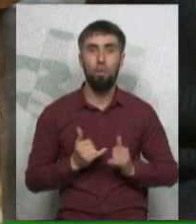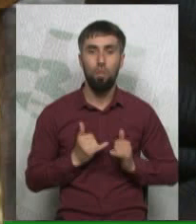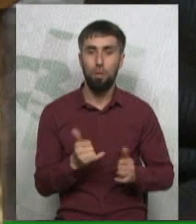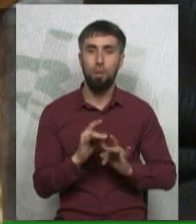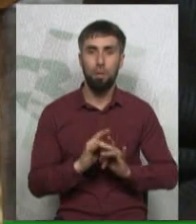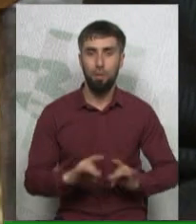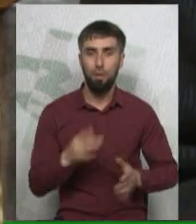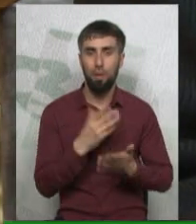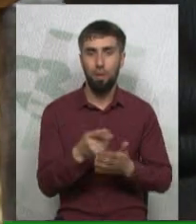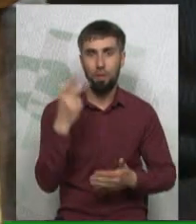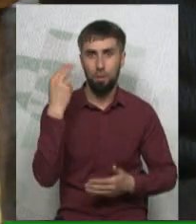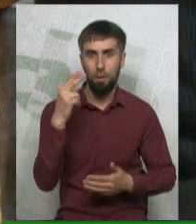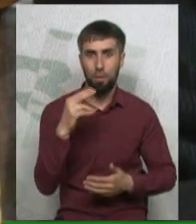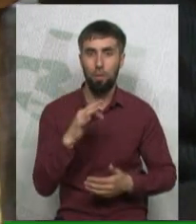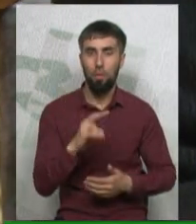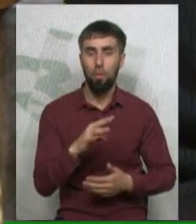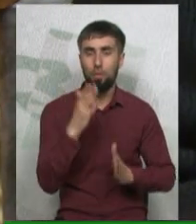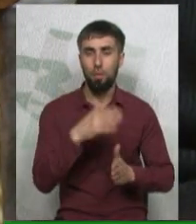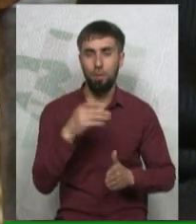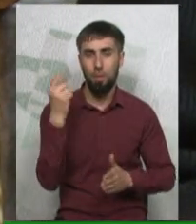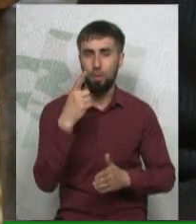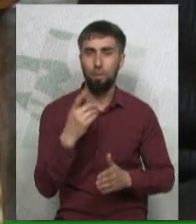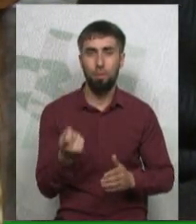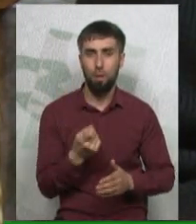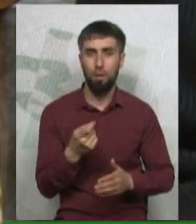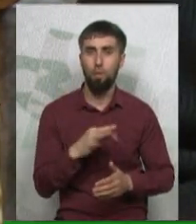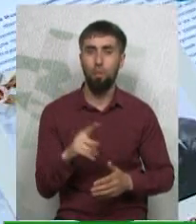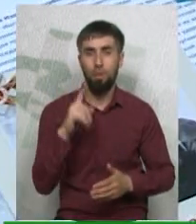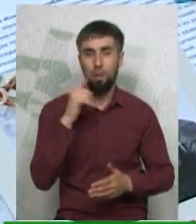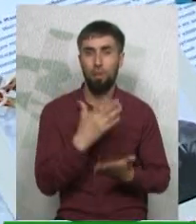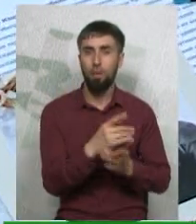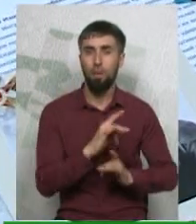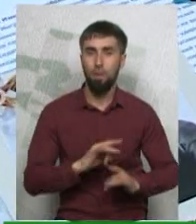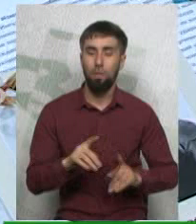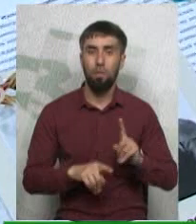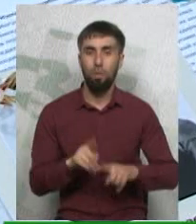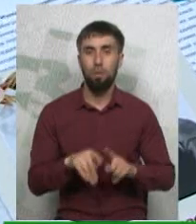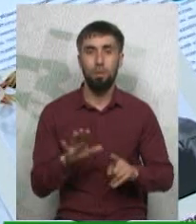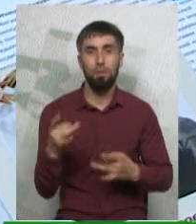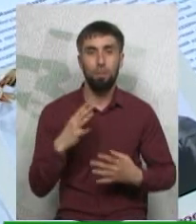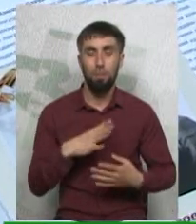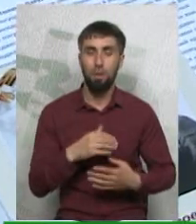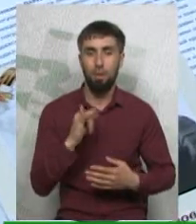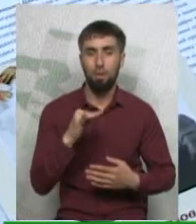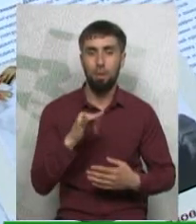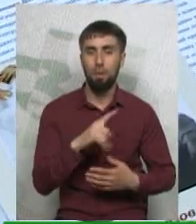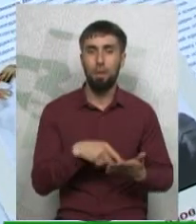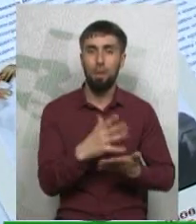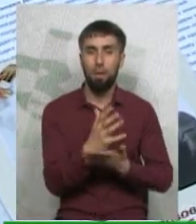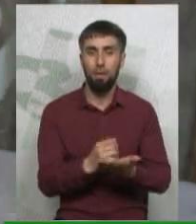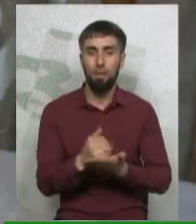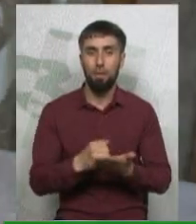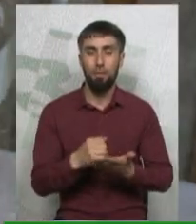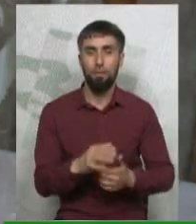уважением рассказывает о своем дяде. О нем известно мало, только то, что знают из его уст родные, и то, что удалось узнать из архивных